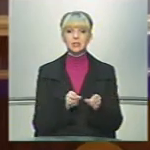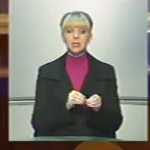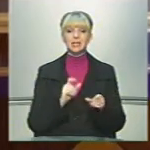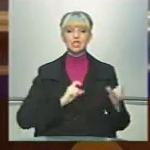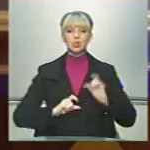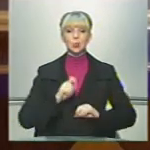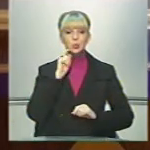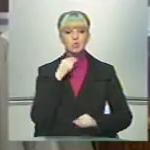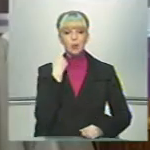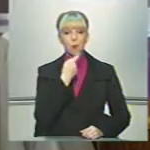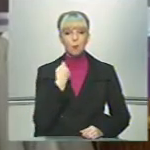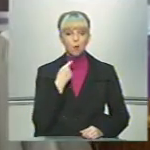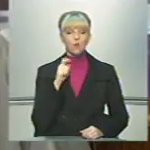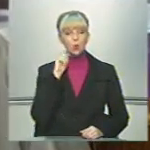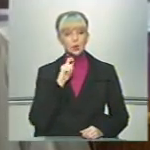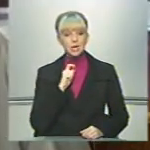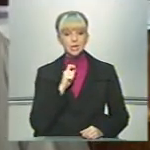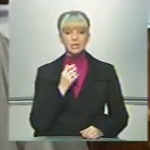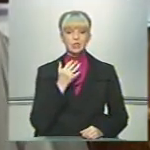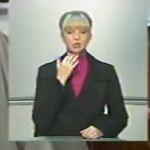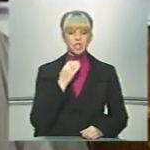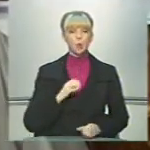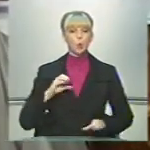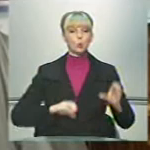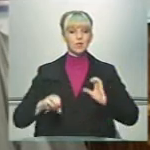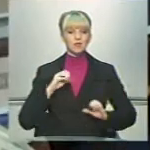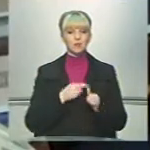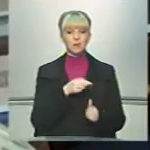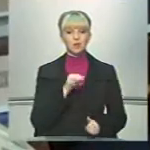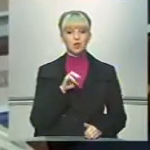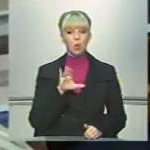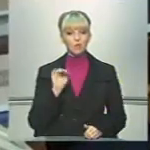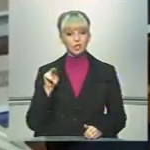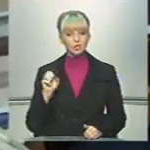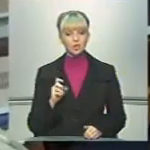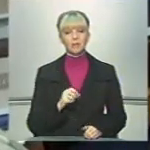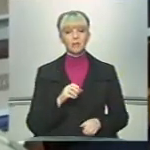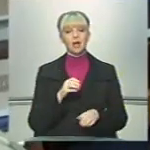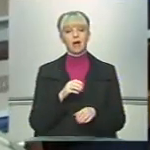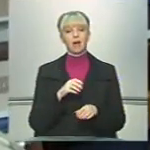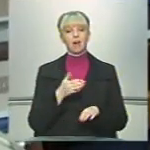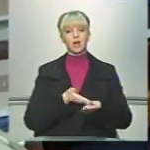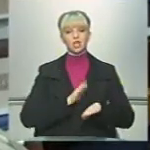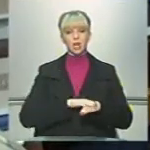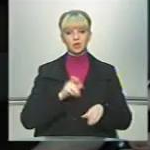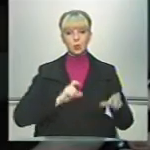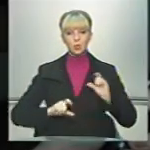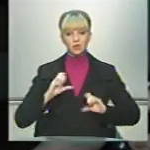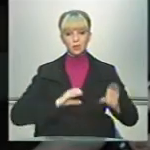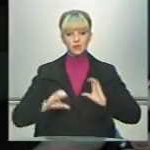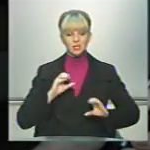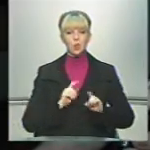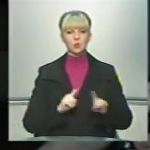Інститут української мови НАН України, Чернівецький національний університет імені Юрія Федьковича та Варшавський університет.